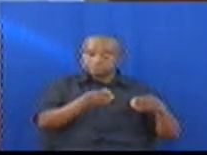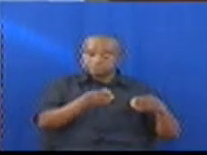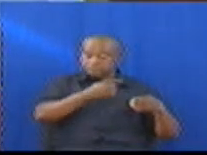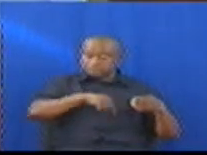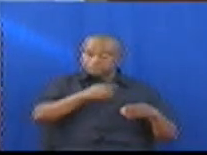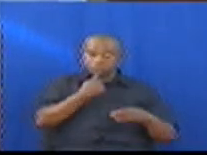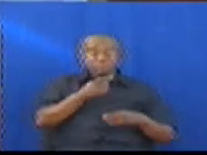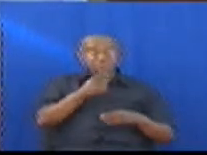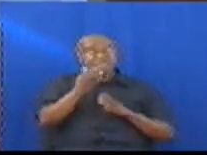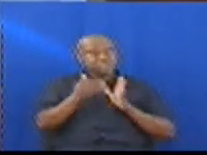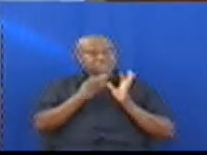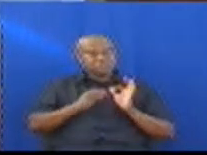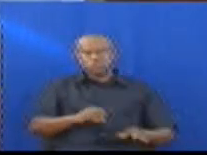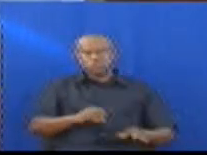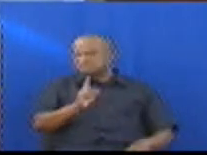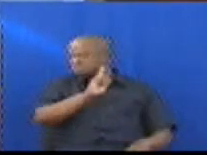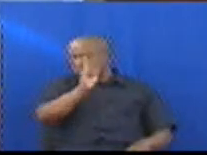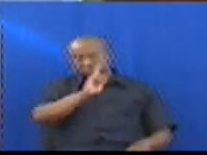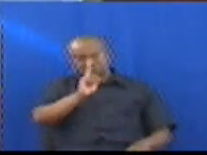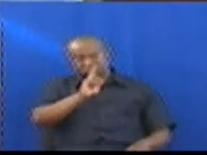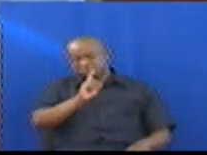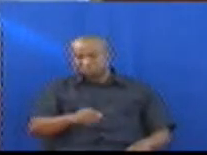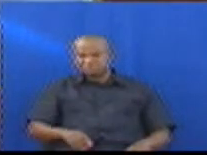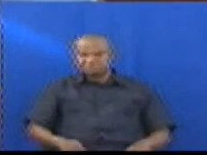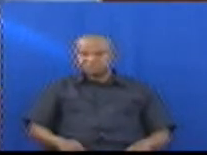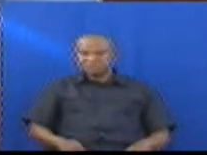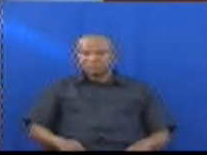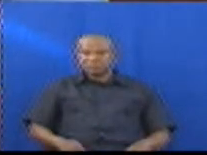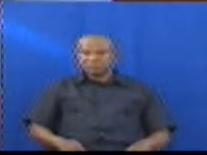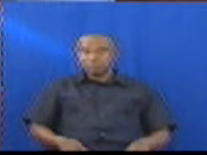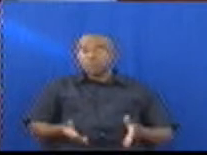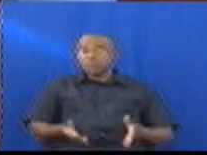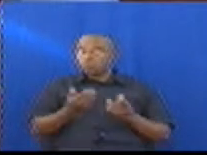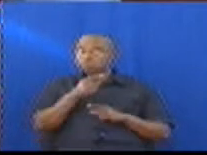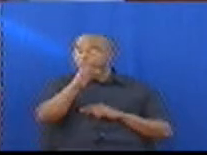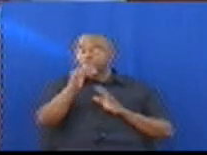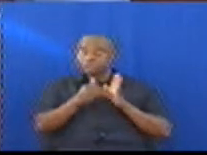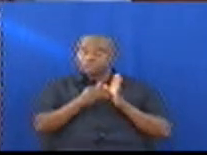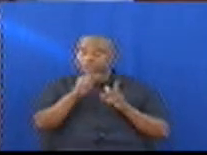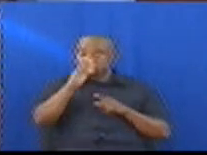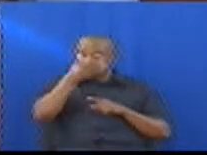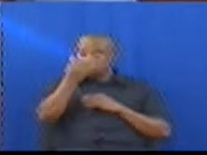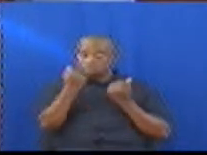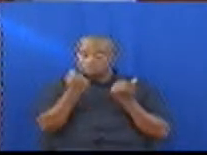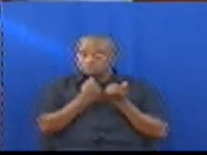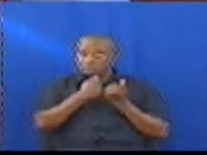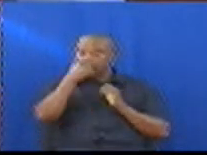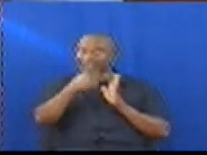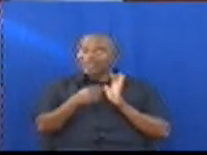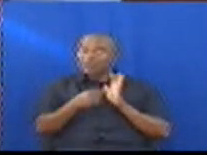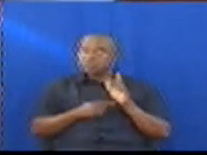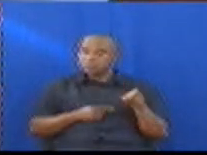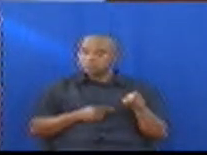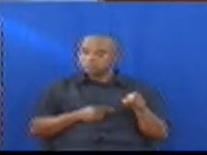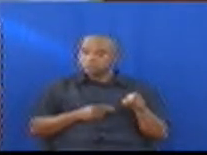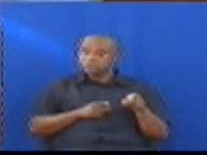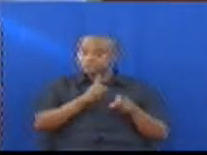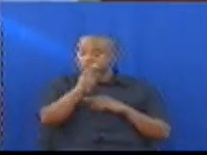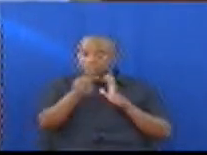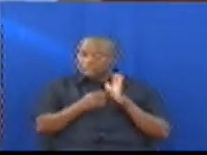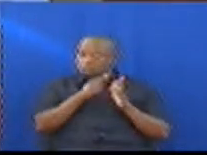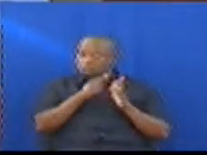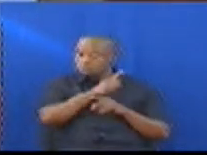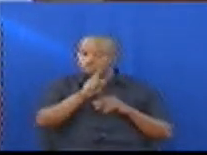si sheria nzuri kwa sababu inakwenda kutengenezewa kanuni ambazo pengine zisiwe